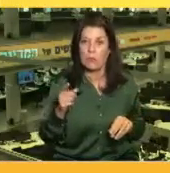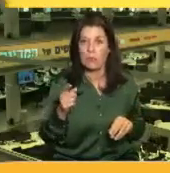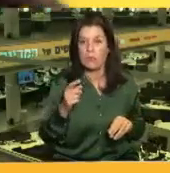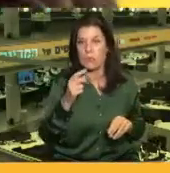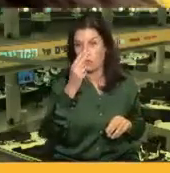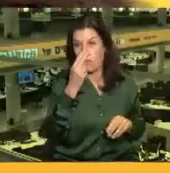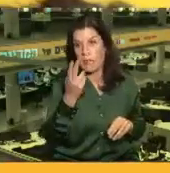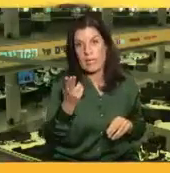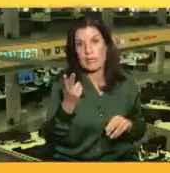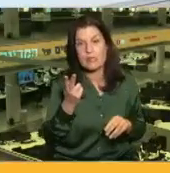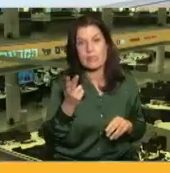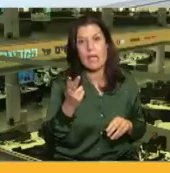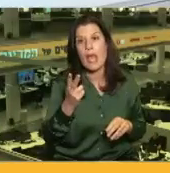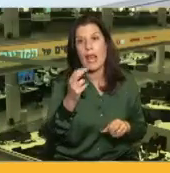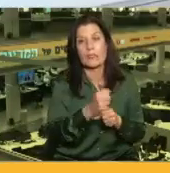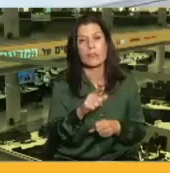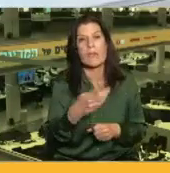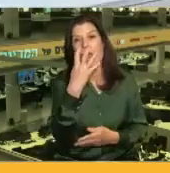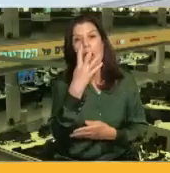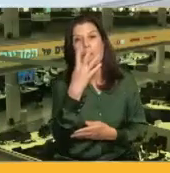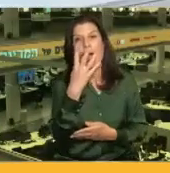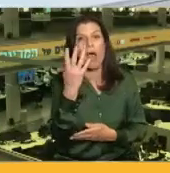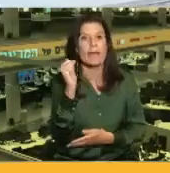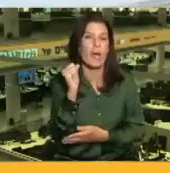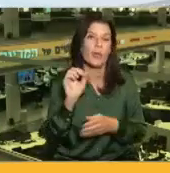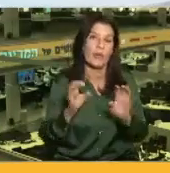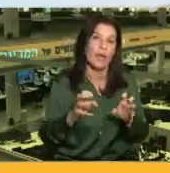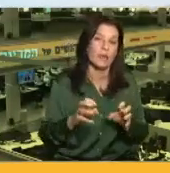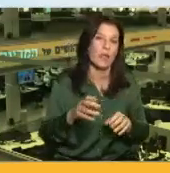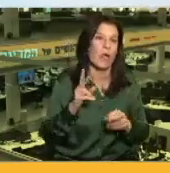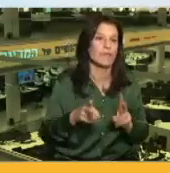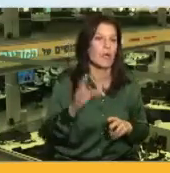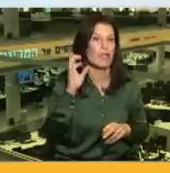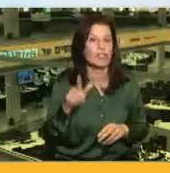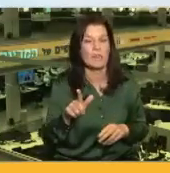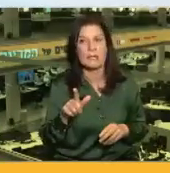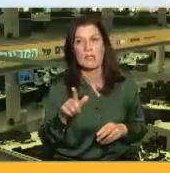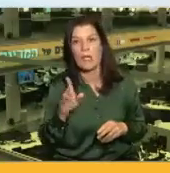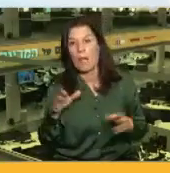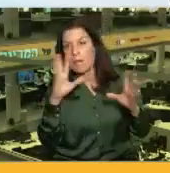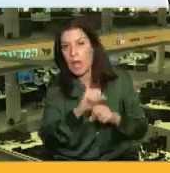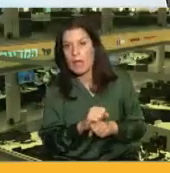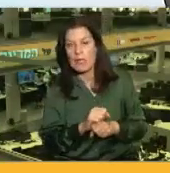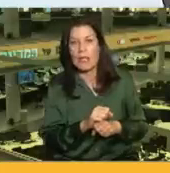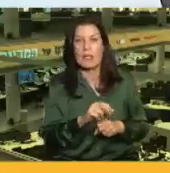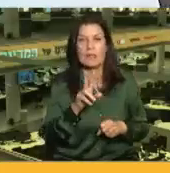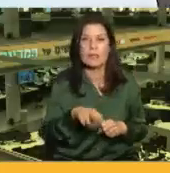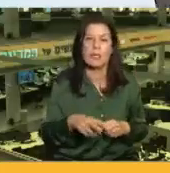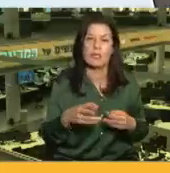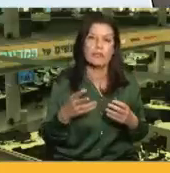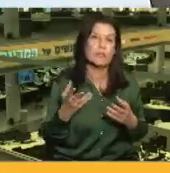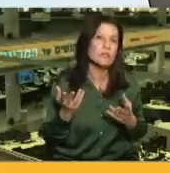חיפה, בארבע תחנות רדיו, זה יכול להיות גם משמעות בלילה, זה יכול להיות... הכל כולל הכל. זה אמר אחד, יש 40 משמעות